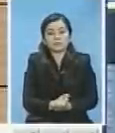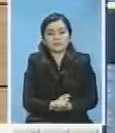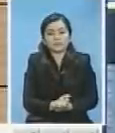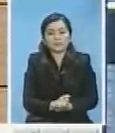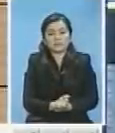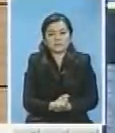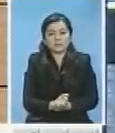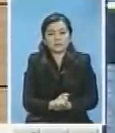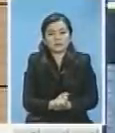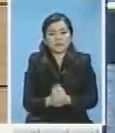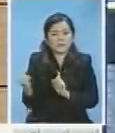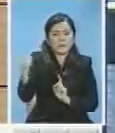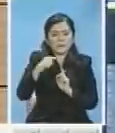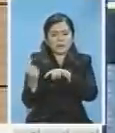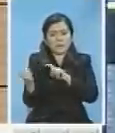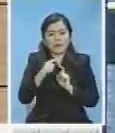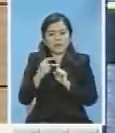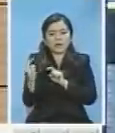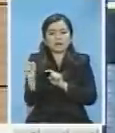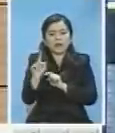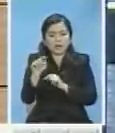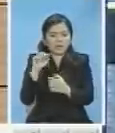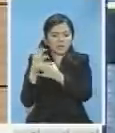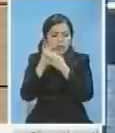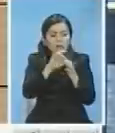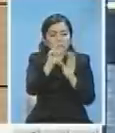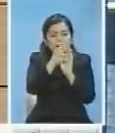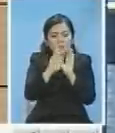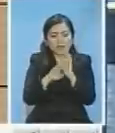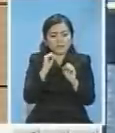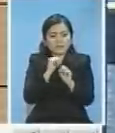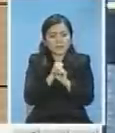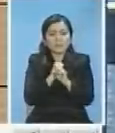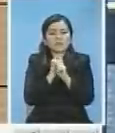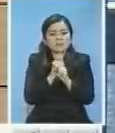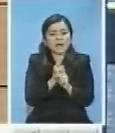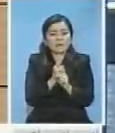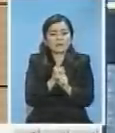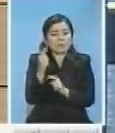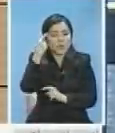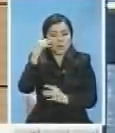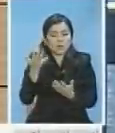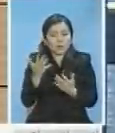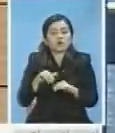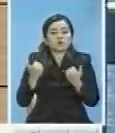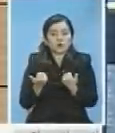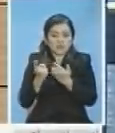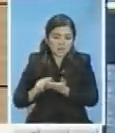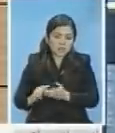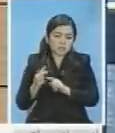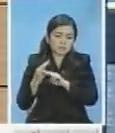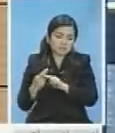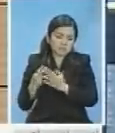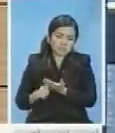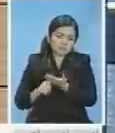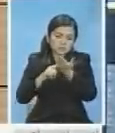การถกเถียงในเรื่องว่าปฏิบัติตามระเบียบหรือไม่นั้นผมคิดว่าขณะนี้กระบวนการกำลังเดินไปสู่การยื่นถอดถอนก็คงไป